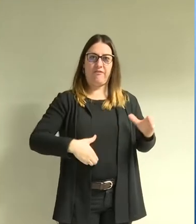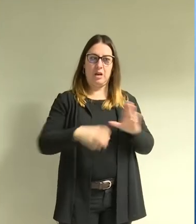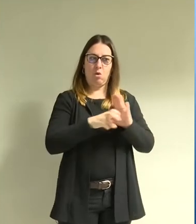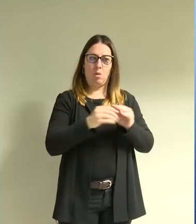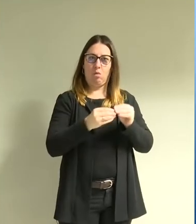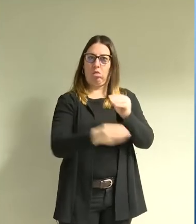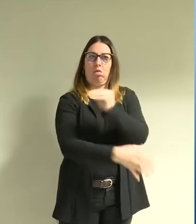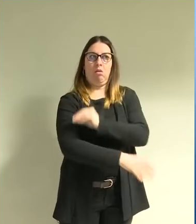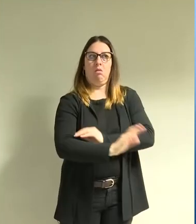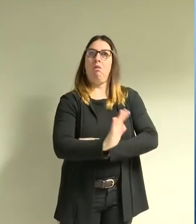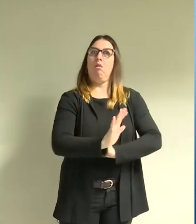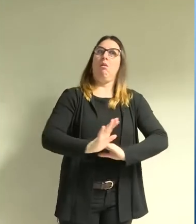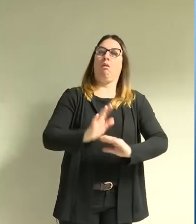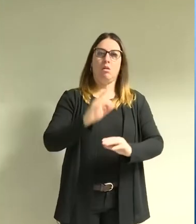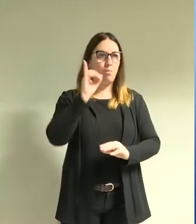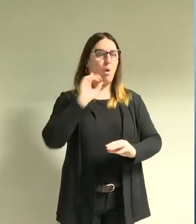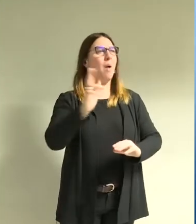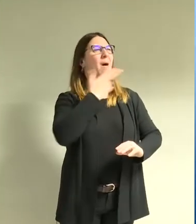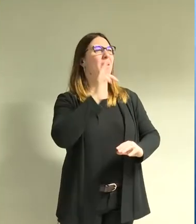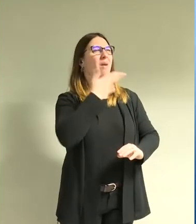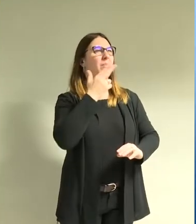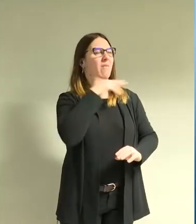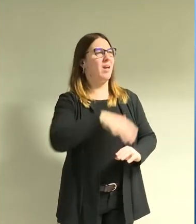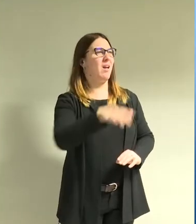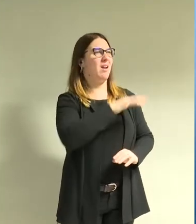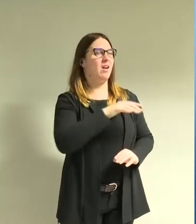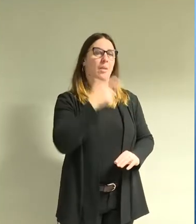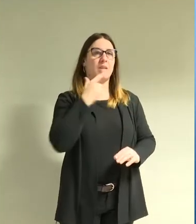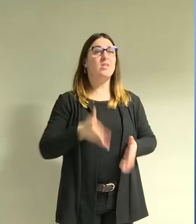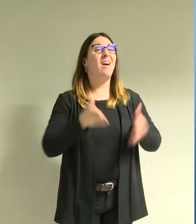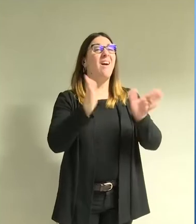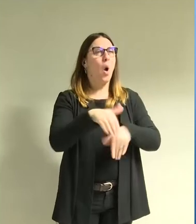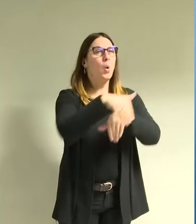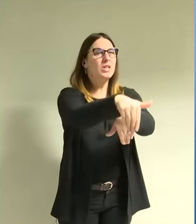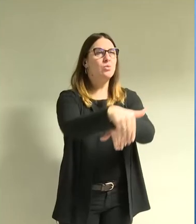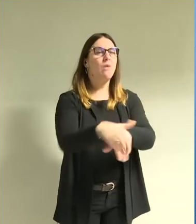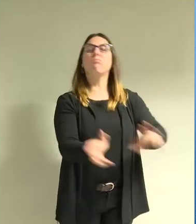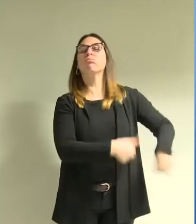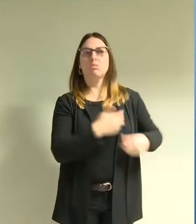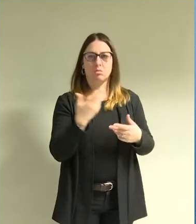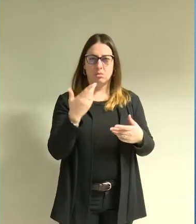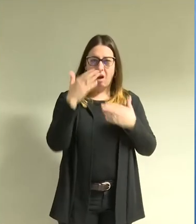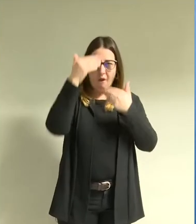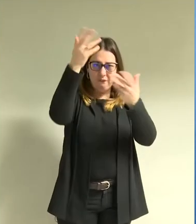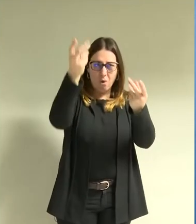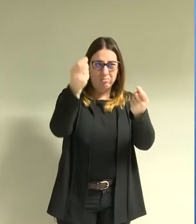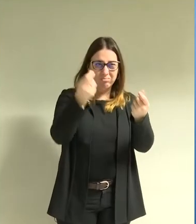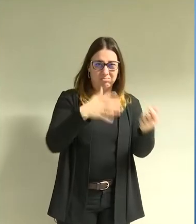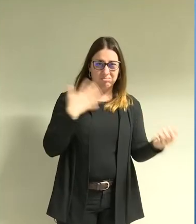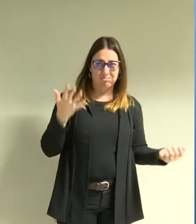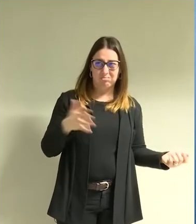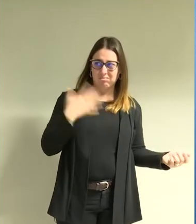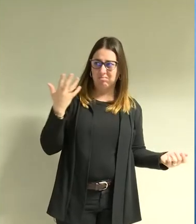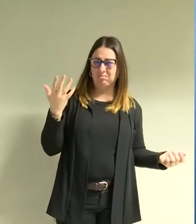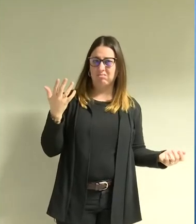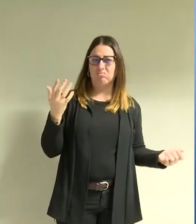il semble que tout soit parfait de votre côté circulez ya rien à voir bah forcément le veut perdre sa nature en fête et je trouve